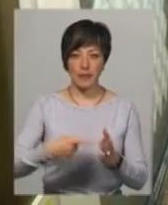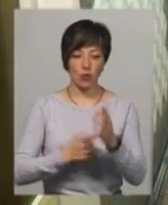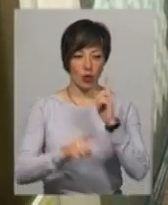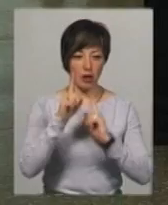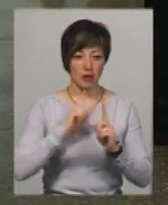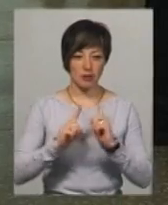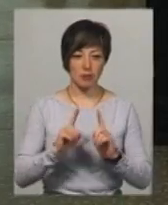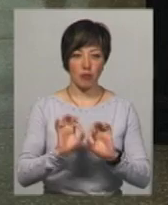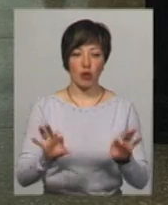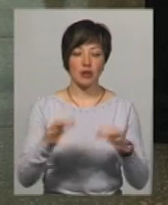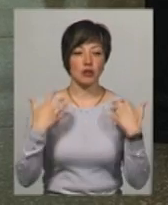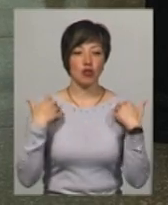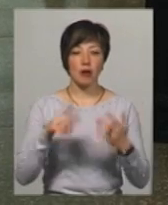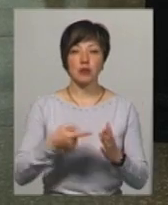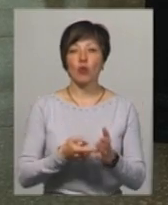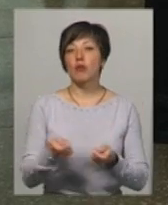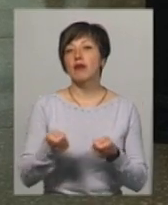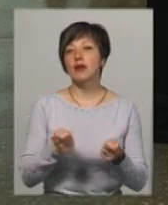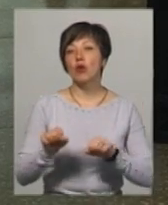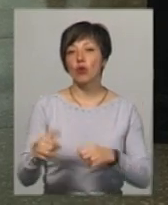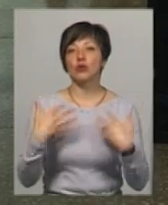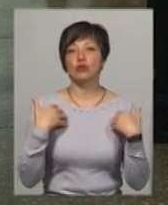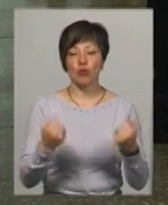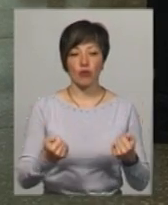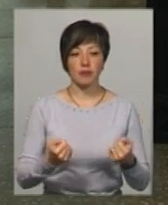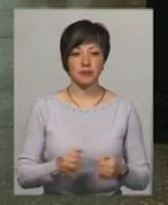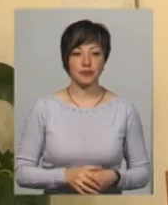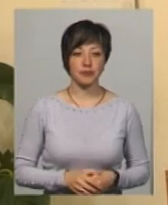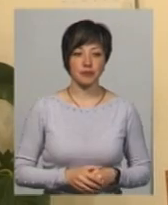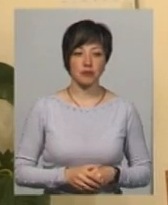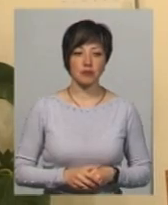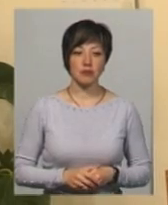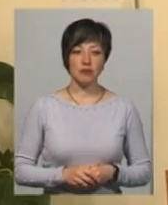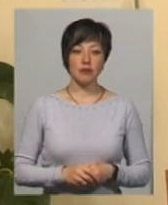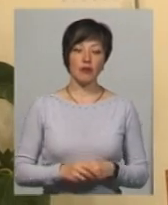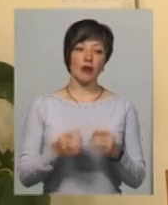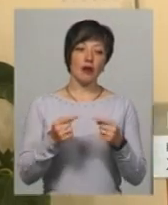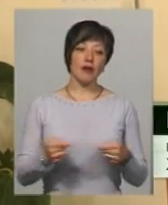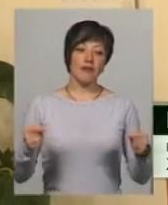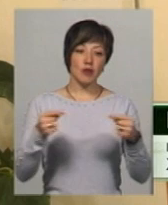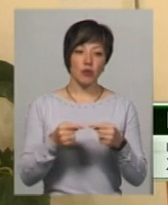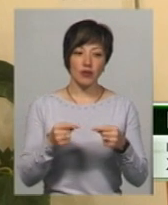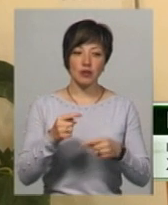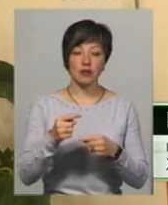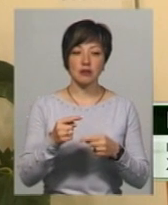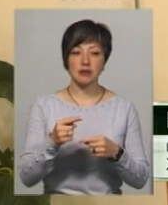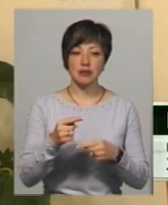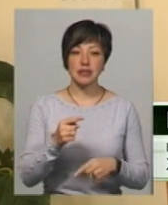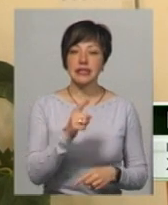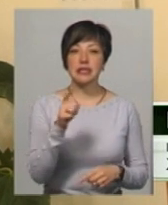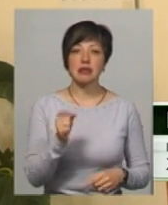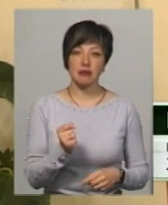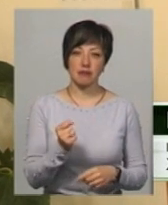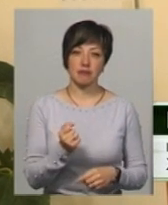міської ради, пояснює начальник міського управління охорони здоров'я Борис Ткач. Відповідно, за зверненням батьків